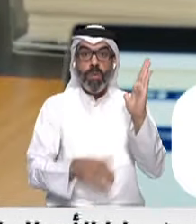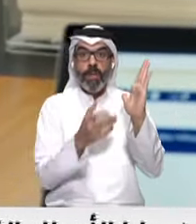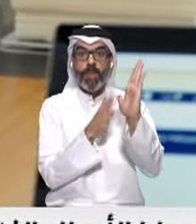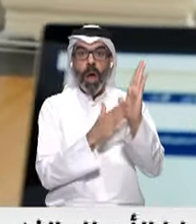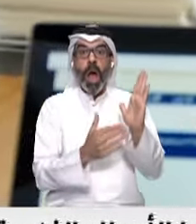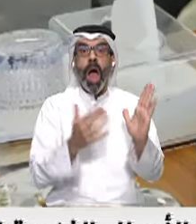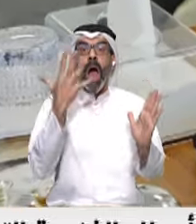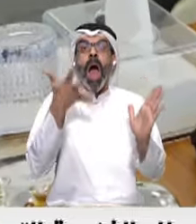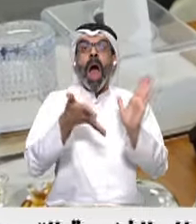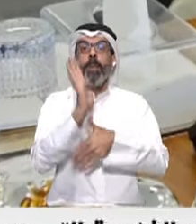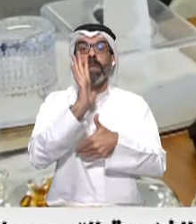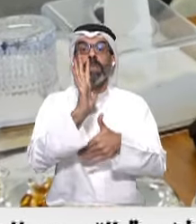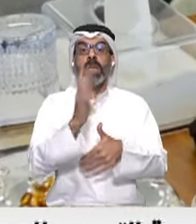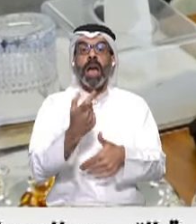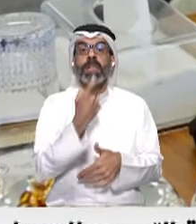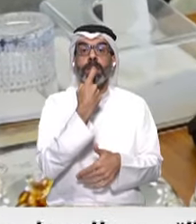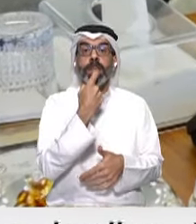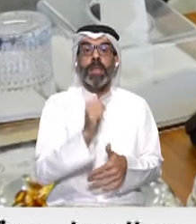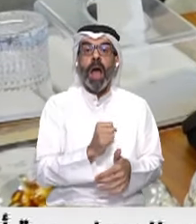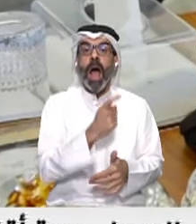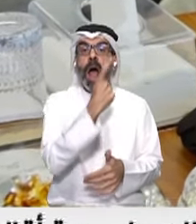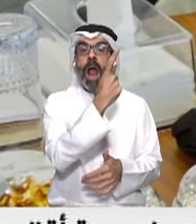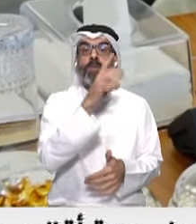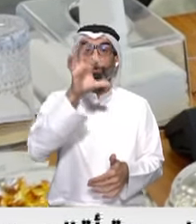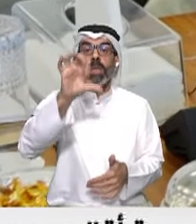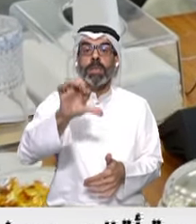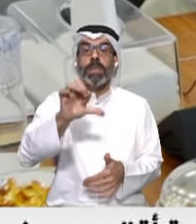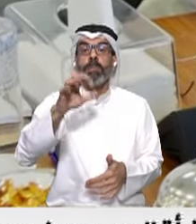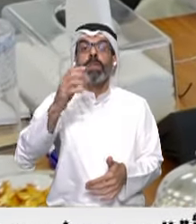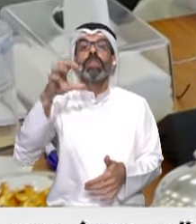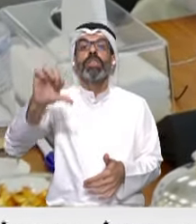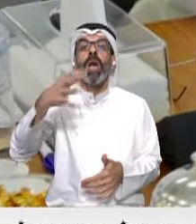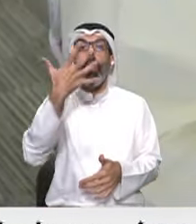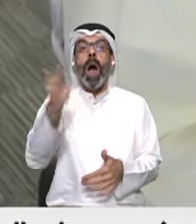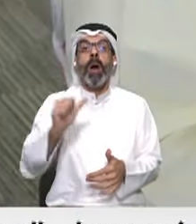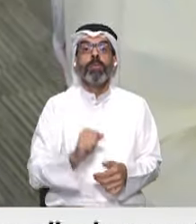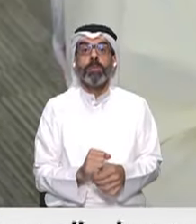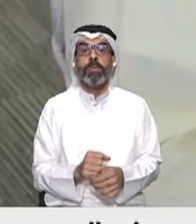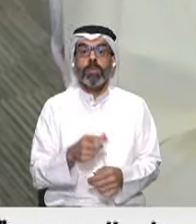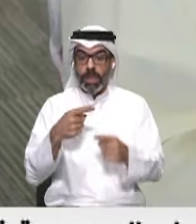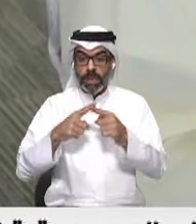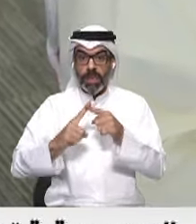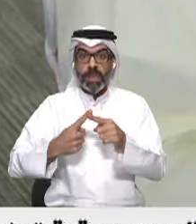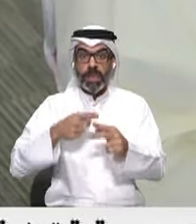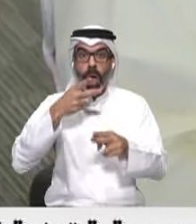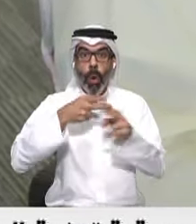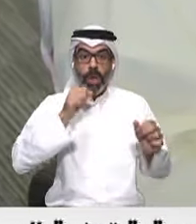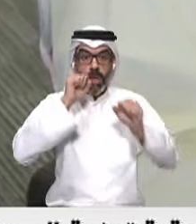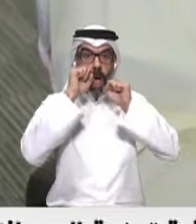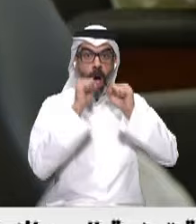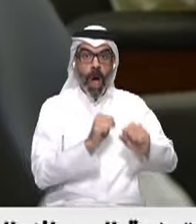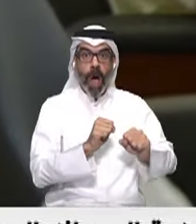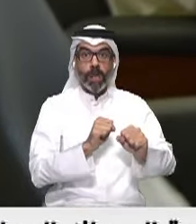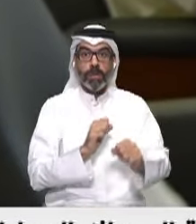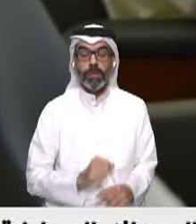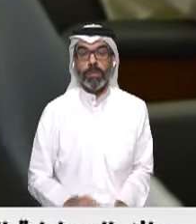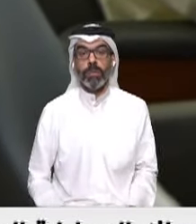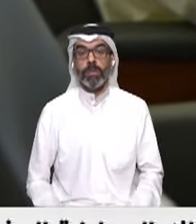رقم 15 لسنه 1959 بشان الجنسيه الكويتيه وتعديلاته